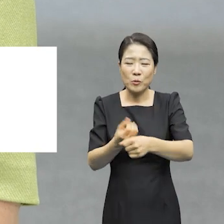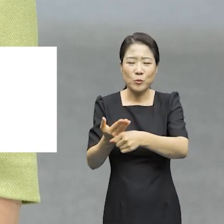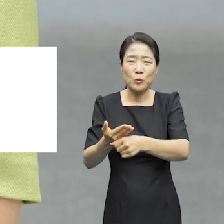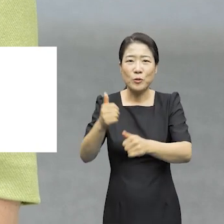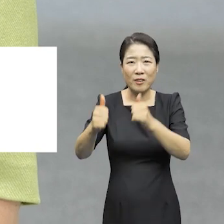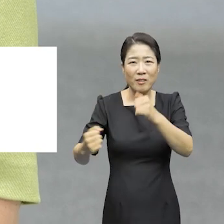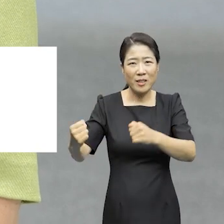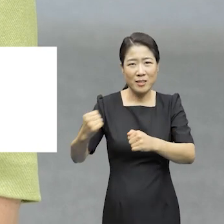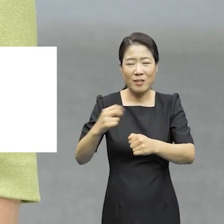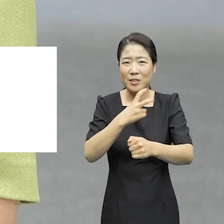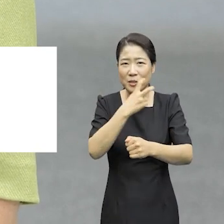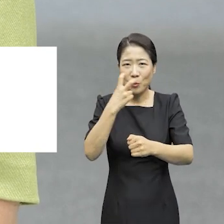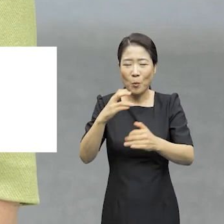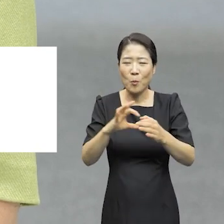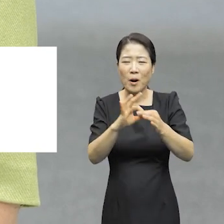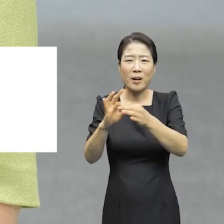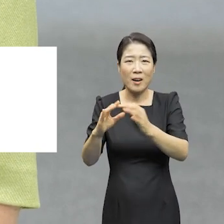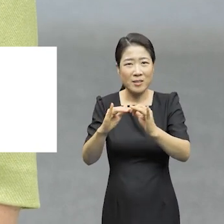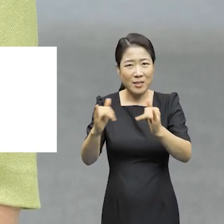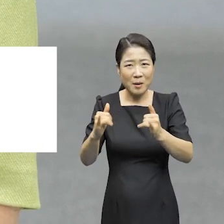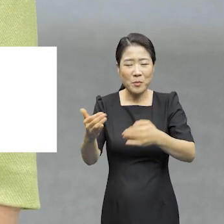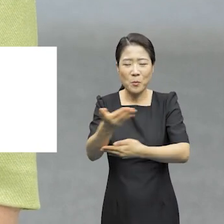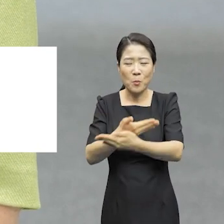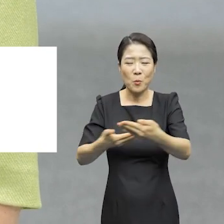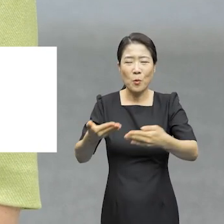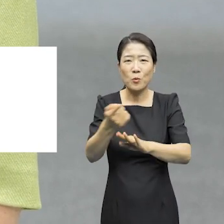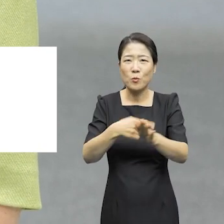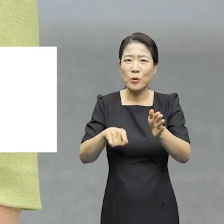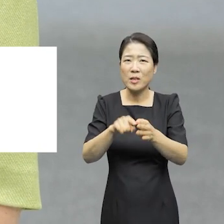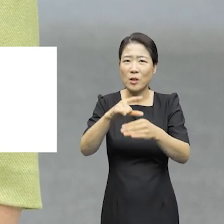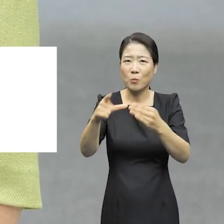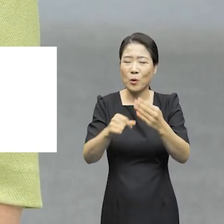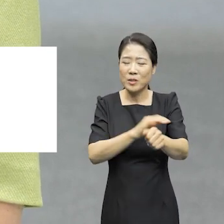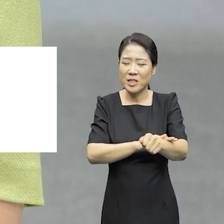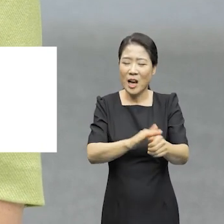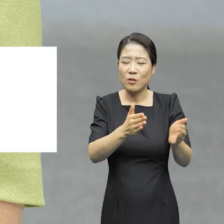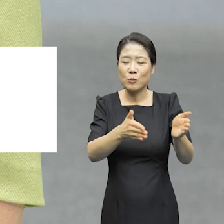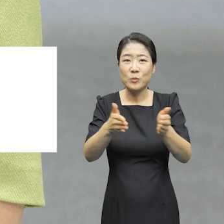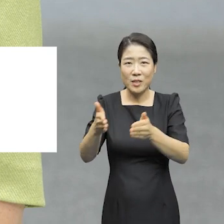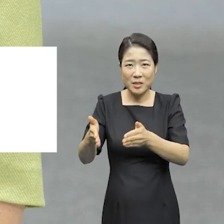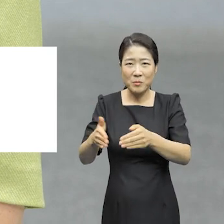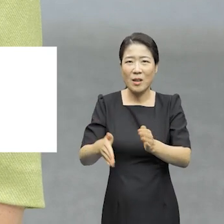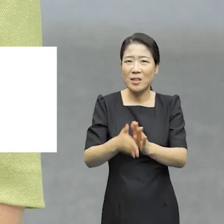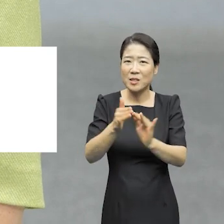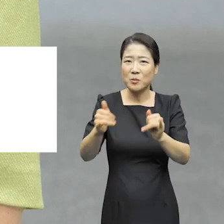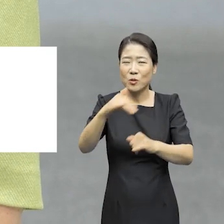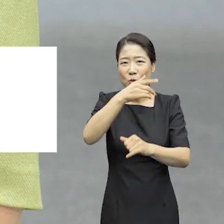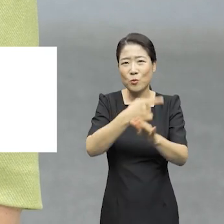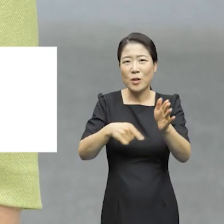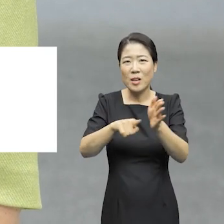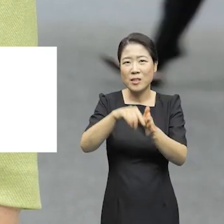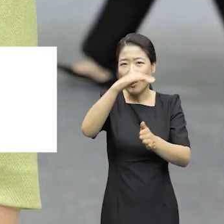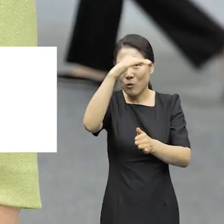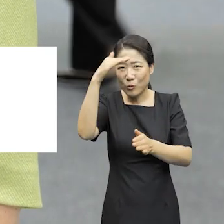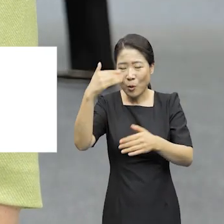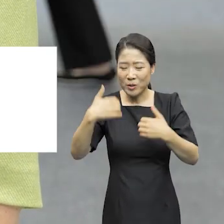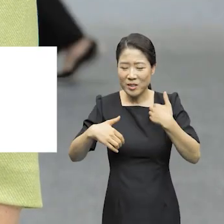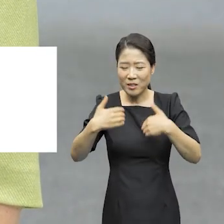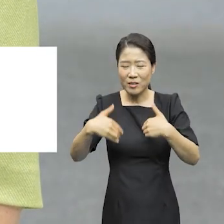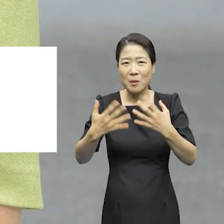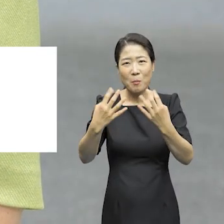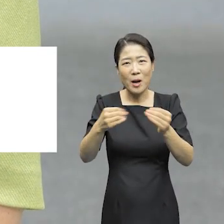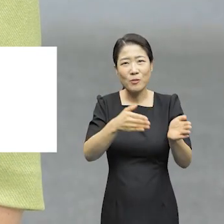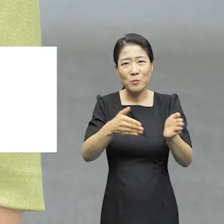제고하고 관계자들의 활발한 교류를 위해 프로그램을 더욱 강화했습니다 또 시민들을 위해 보고 즐길거리도